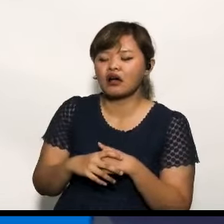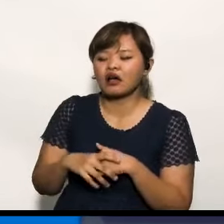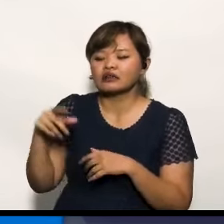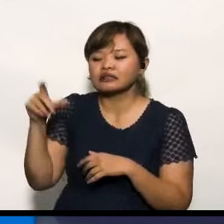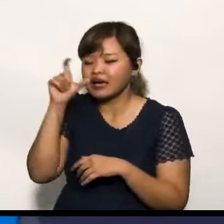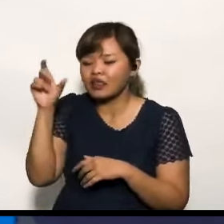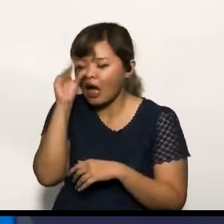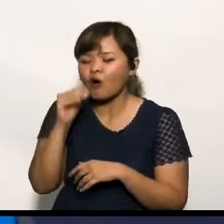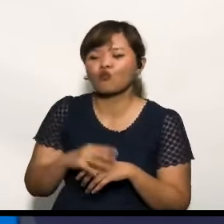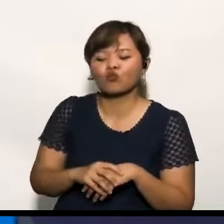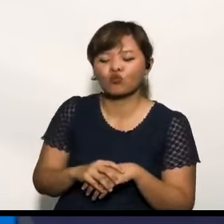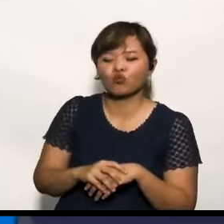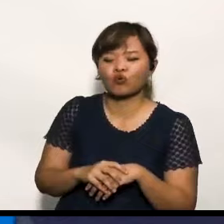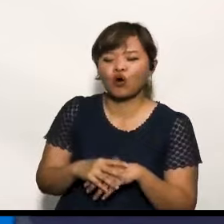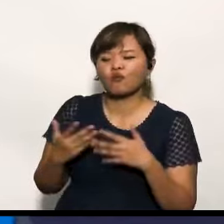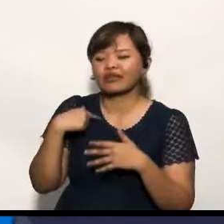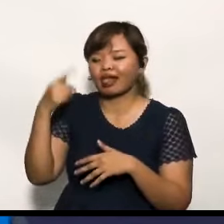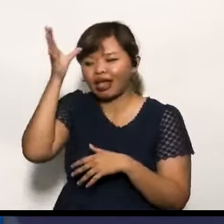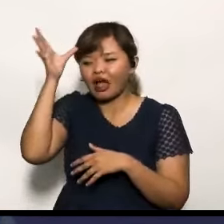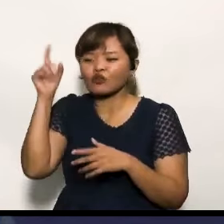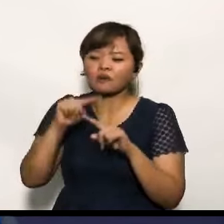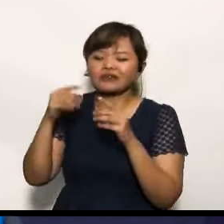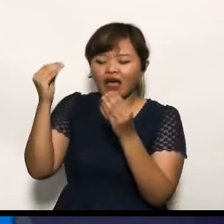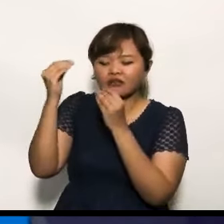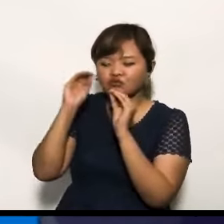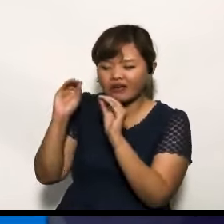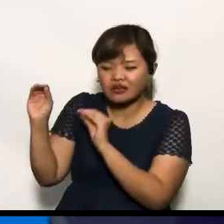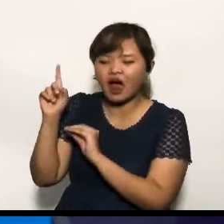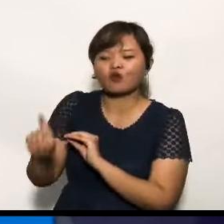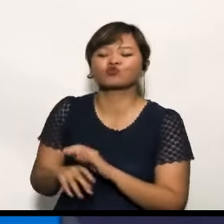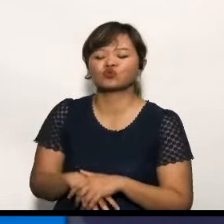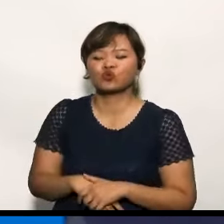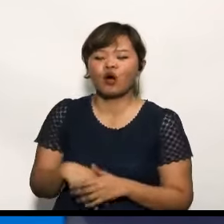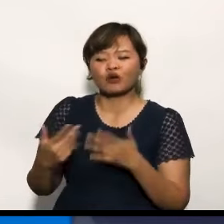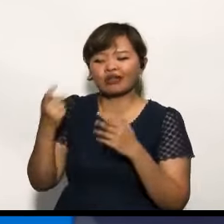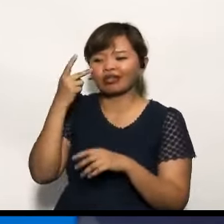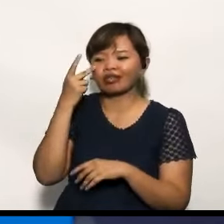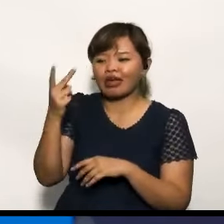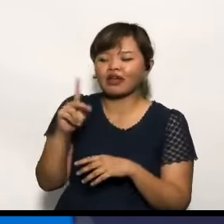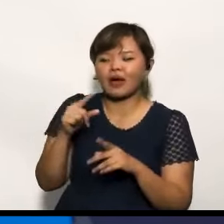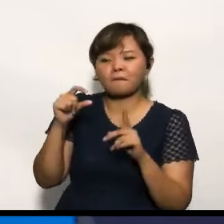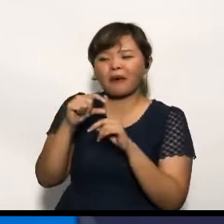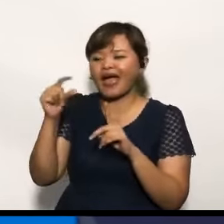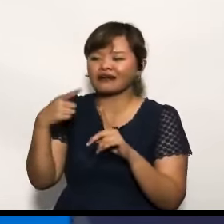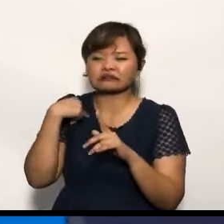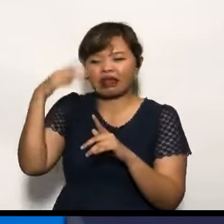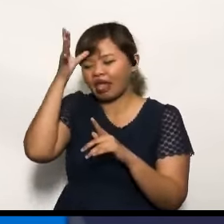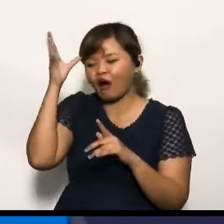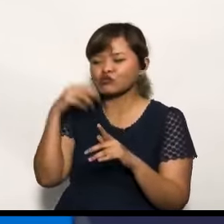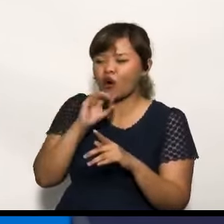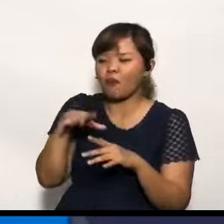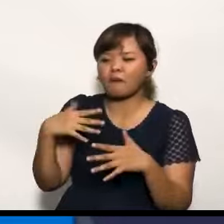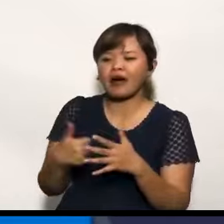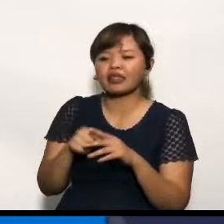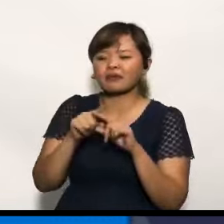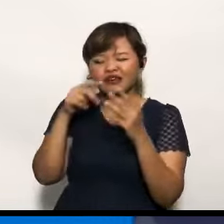Kita cari tahu. Dan kadang-kadang belum tahu udah mesti ngajar lagi. Pernah kan ada PR tuh. Ya, PR. Gue juga kagak tahu gimana